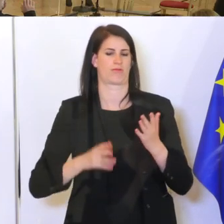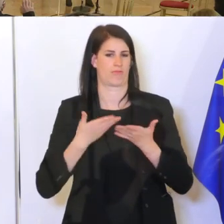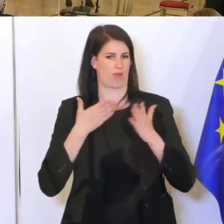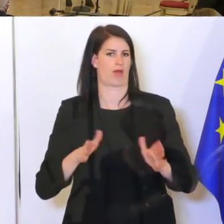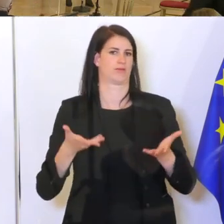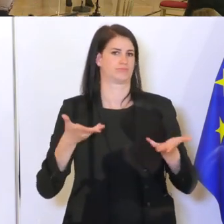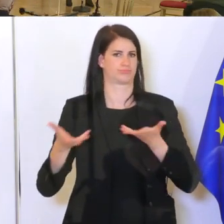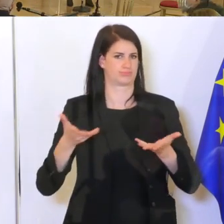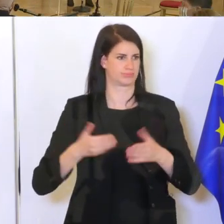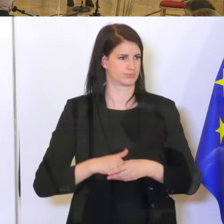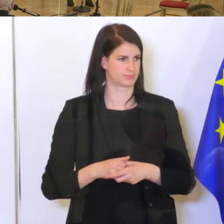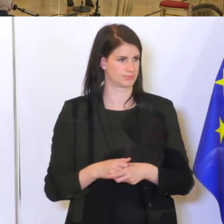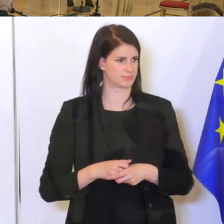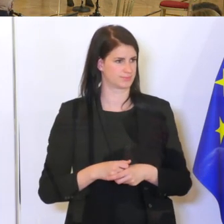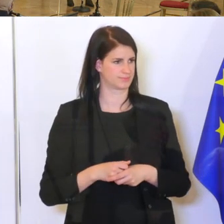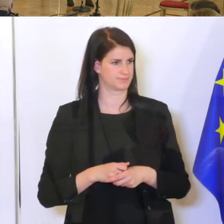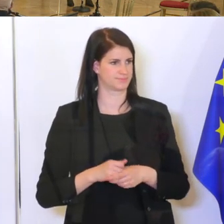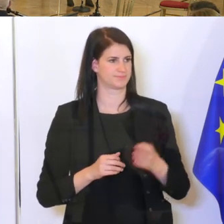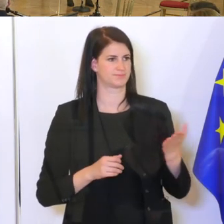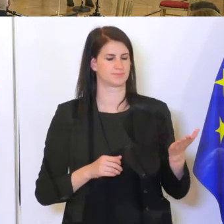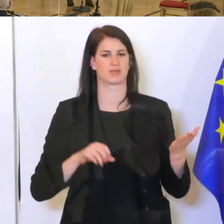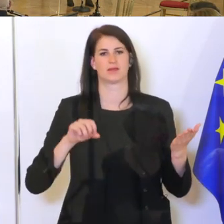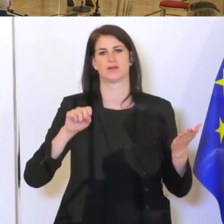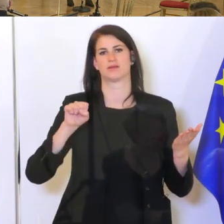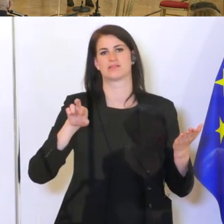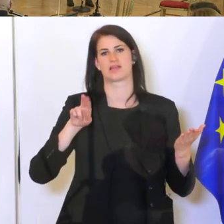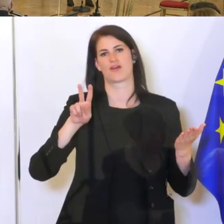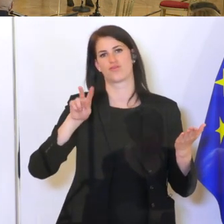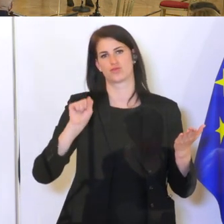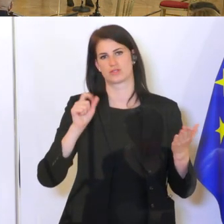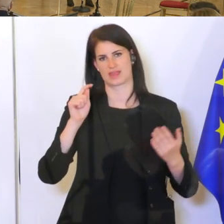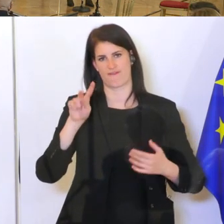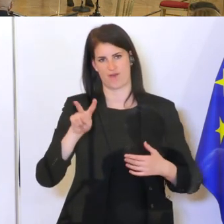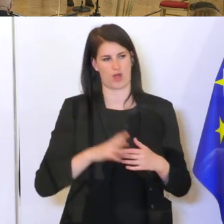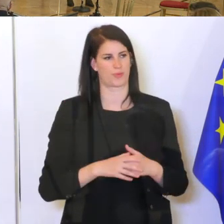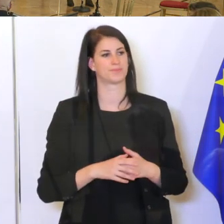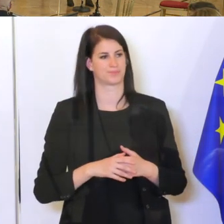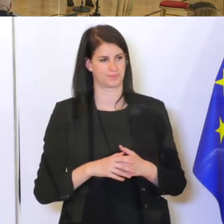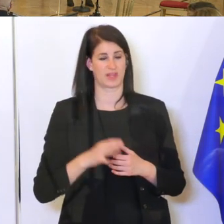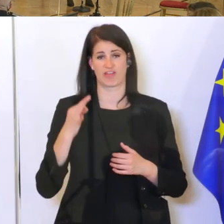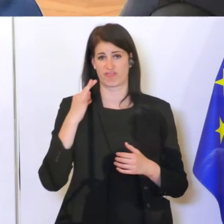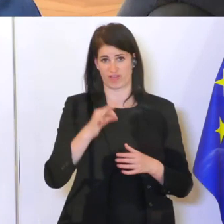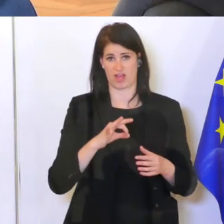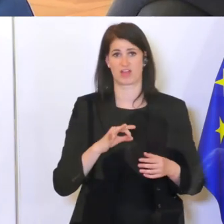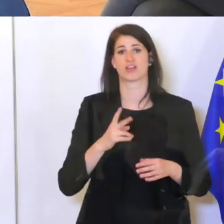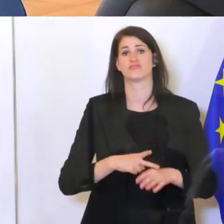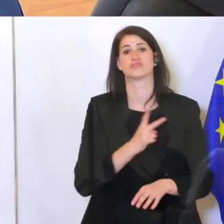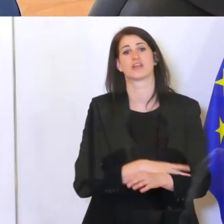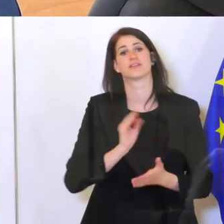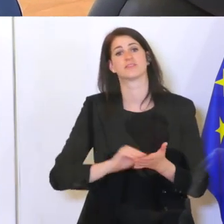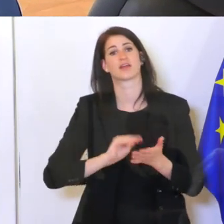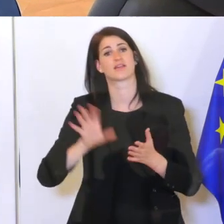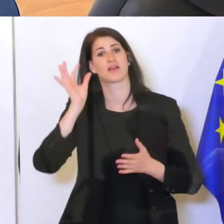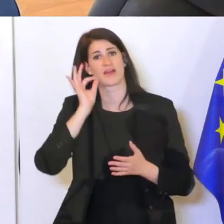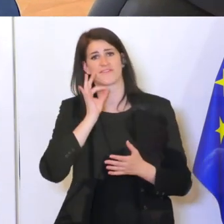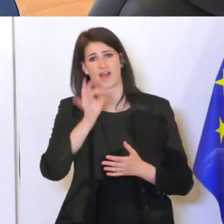Herr Koulioukakos von Servus TV. Ich habe an die Frau Staatssekretärin, und zwar, wann wird es in Österreich